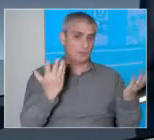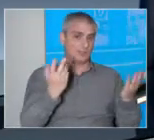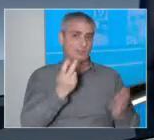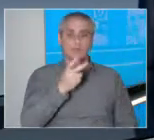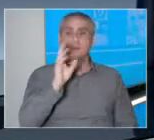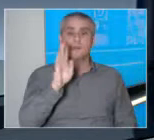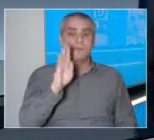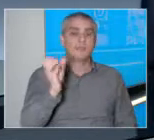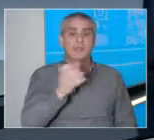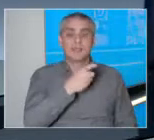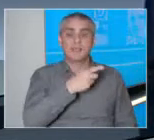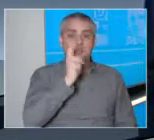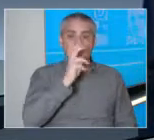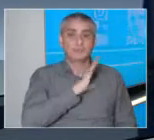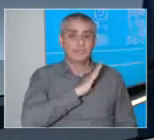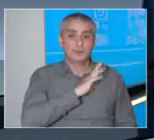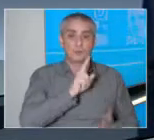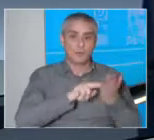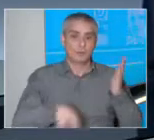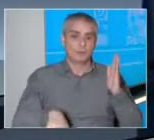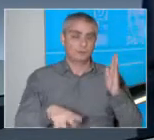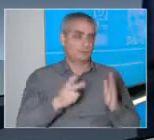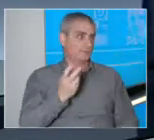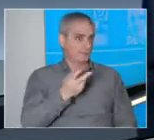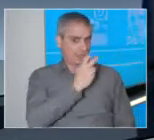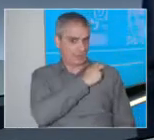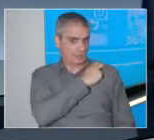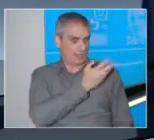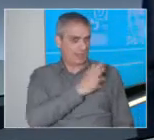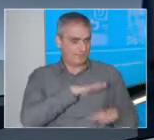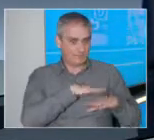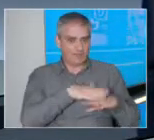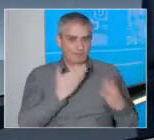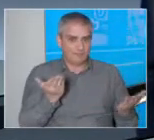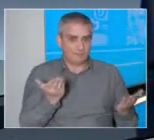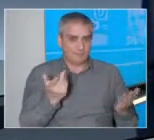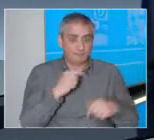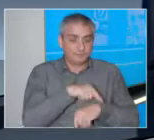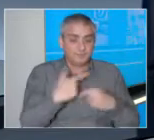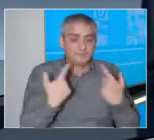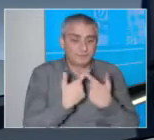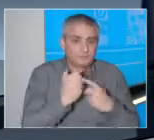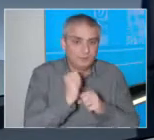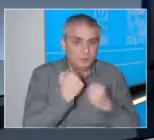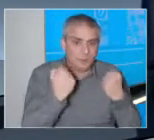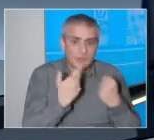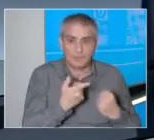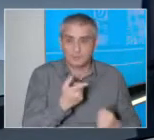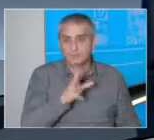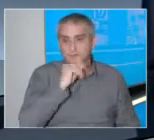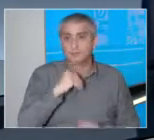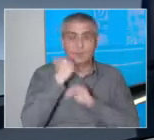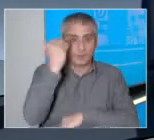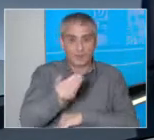ביבי זיהה את גנץ קיום, איך שהוא פרש מהרמטכ"ל. רמטכ"ל מכהן, אני מדבר איתך, רמטכ"ל מכהן, בזמן צוק איתן, זה היה אז... זה סיפורים